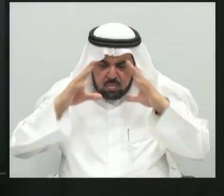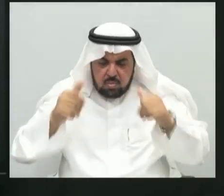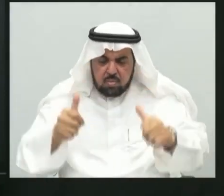وبركاته